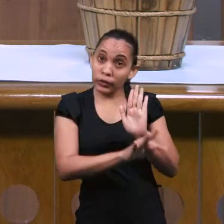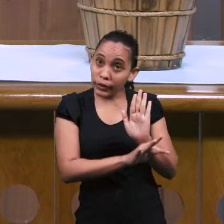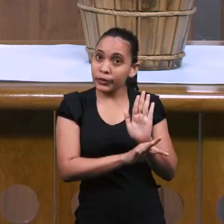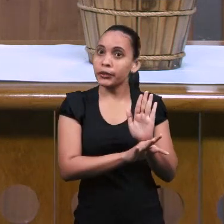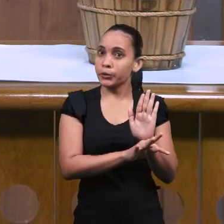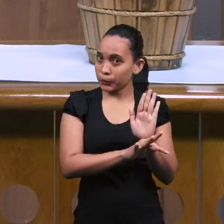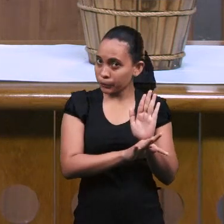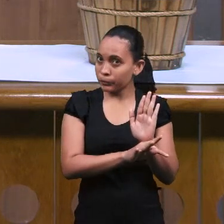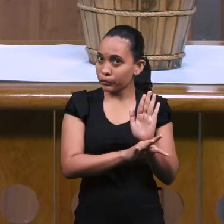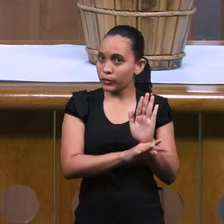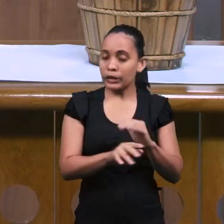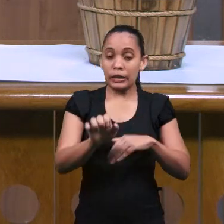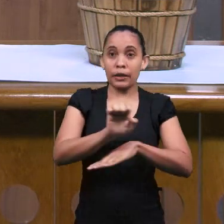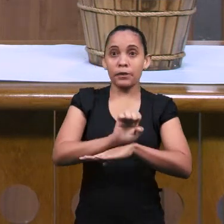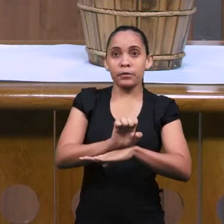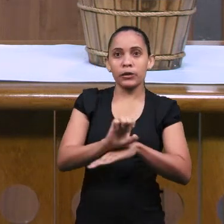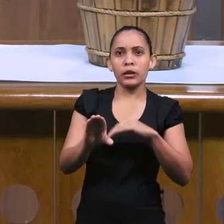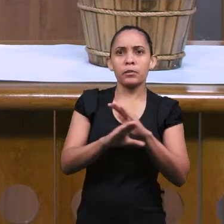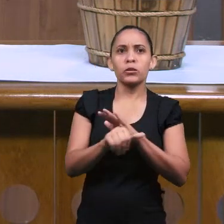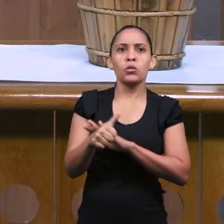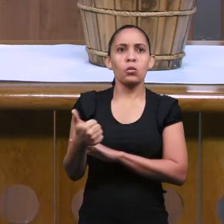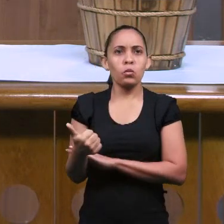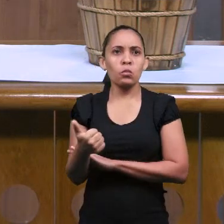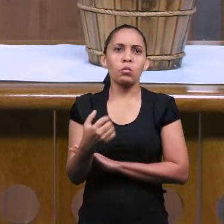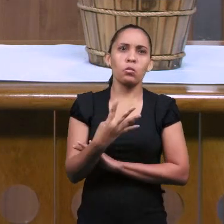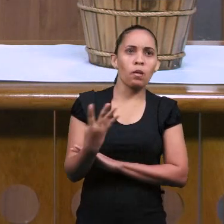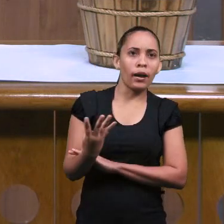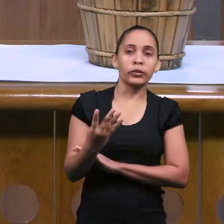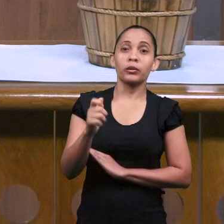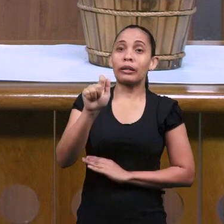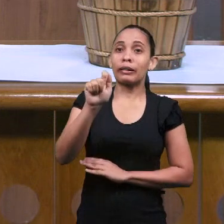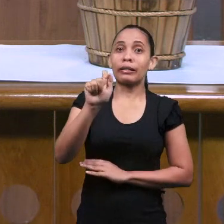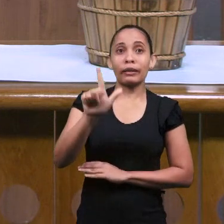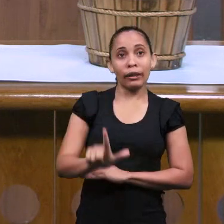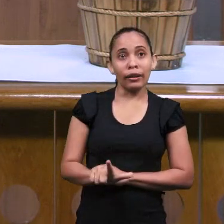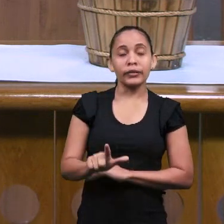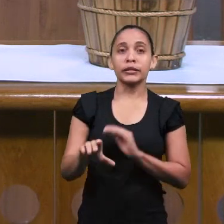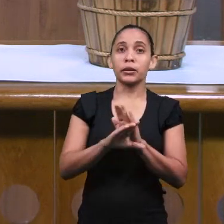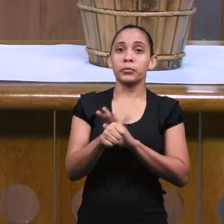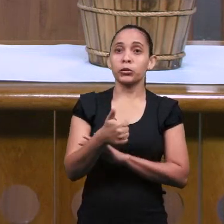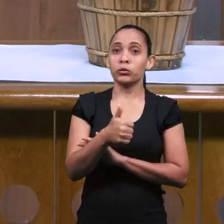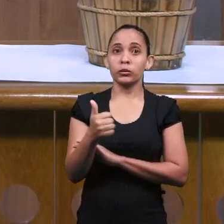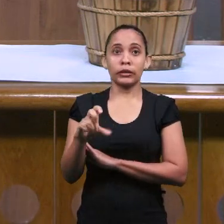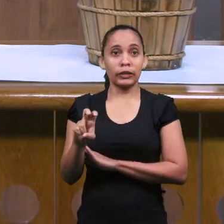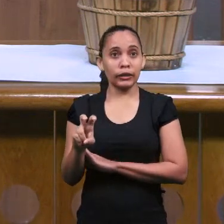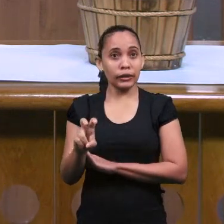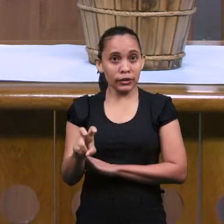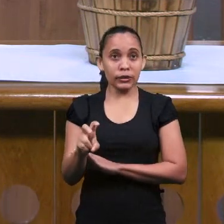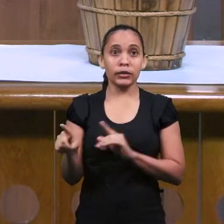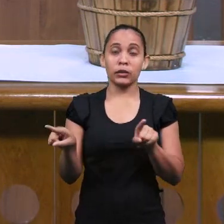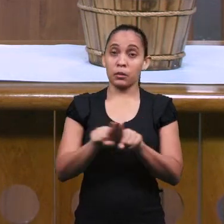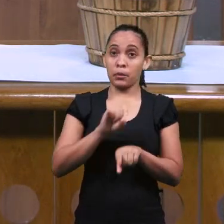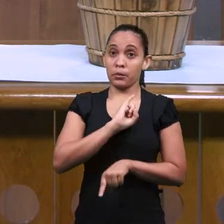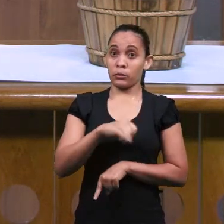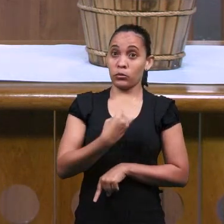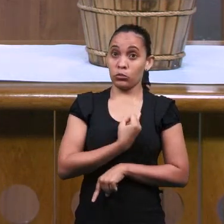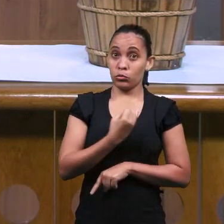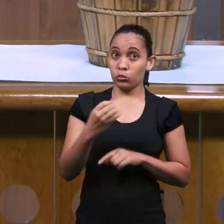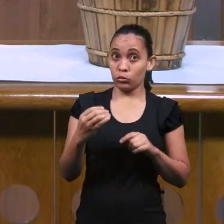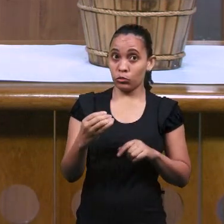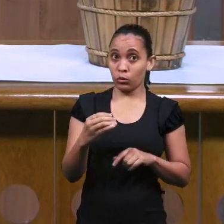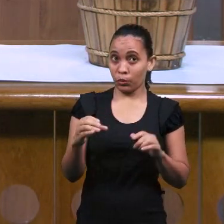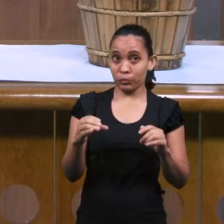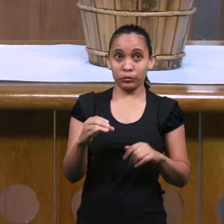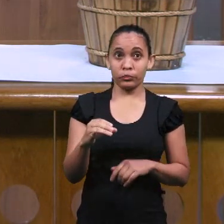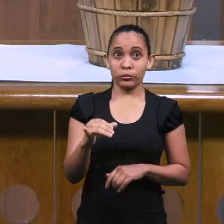texte d'Éphésiens 1.4, Galates 1.15, 1 Jean 2.23, 1